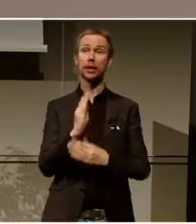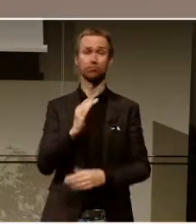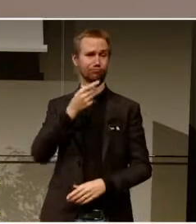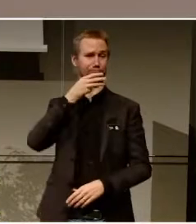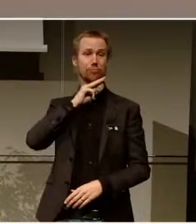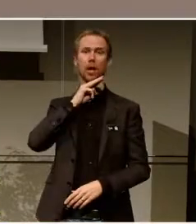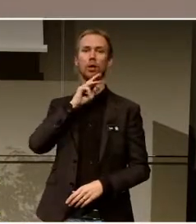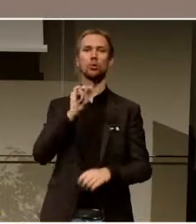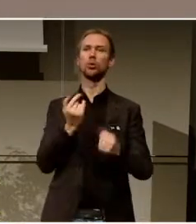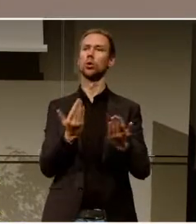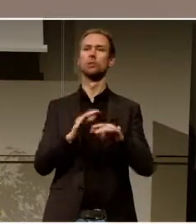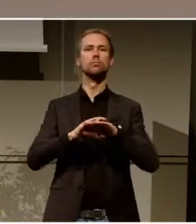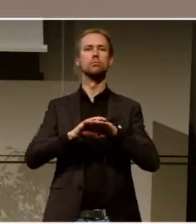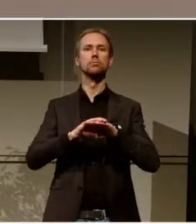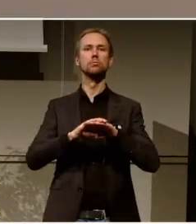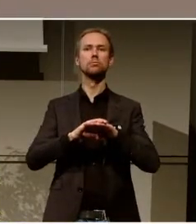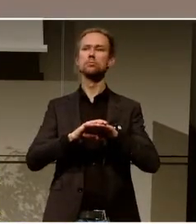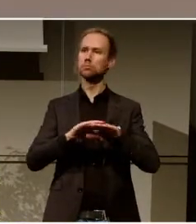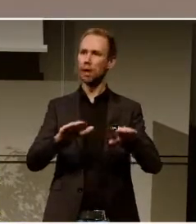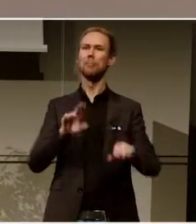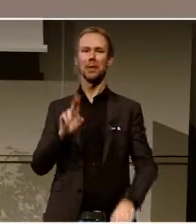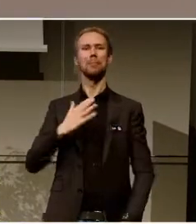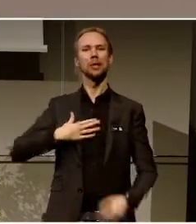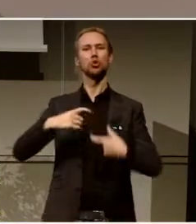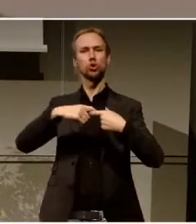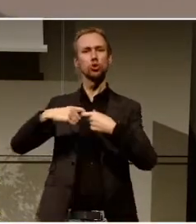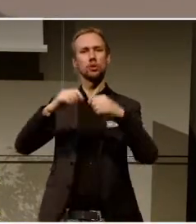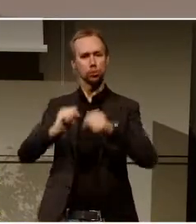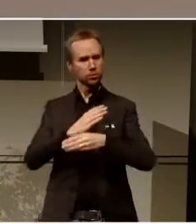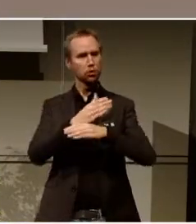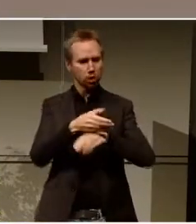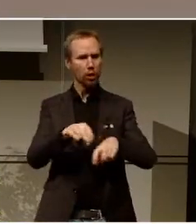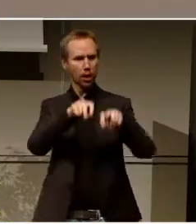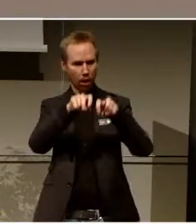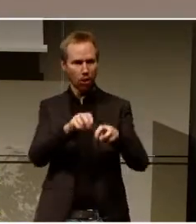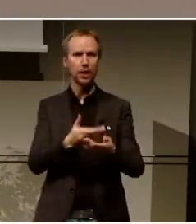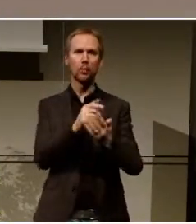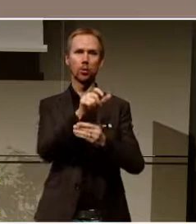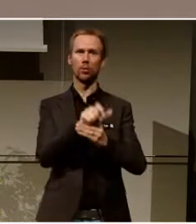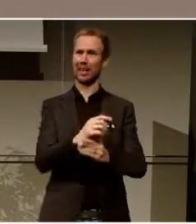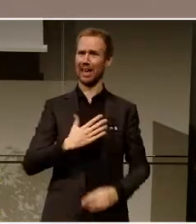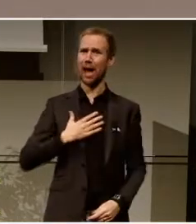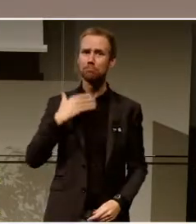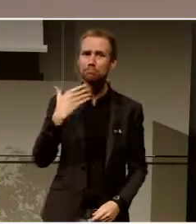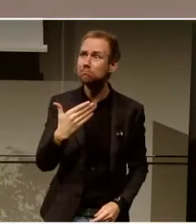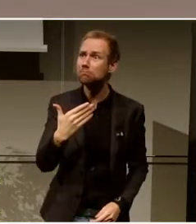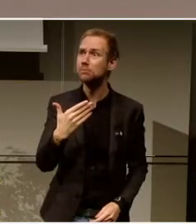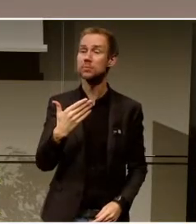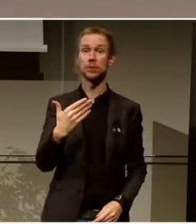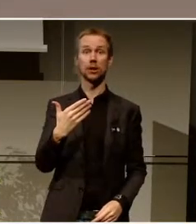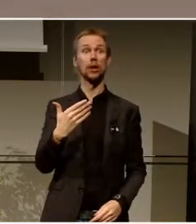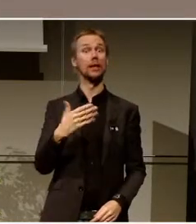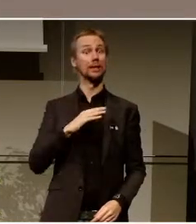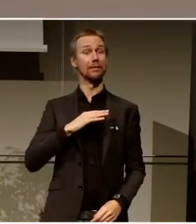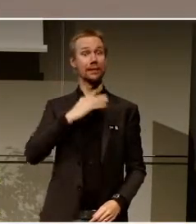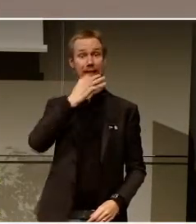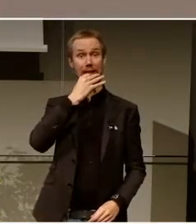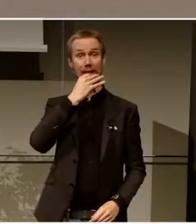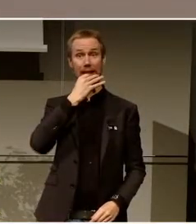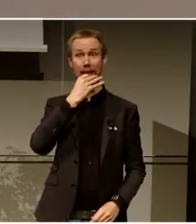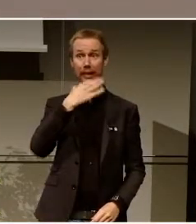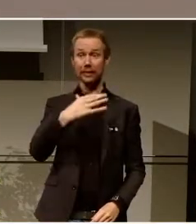längre utan att min syster är hemma hos honom och hjälper honom. Helt horribelt egentligen. Och det finns en risk att drabbas,